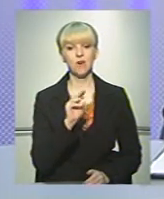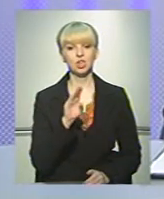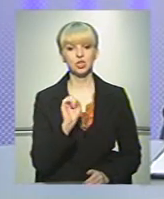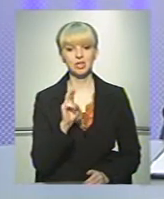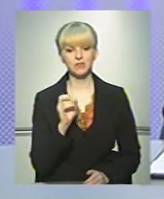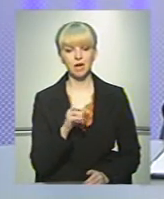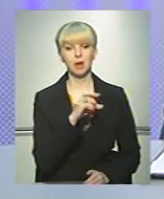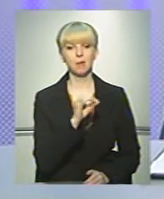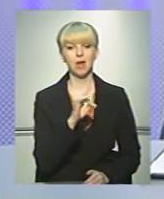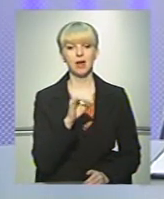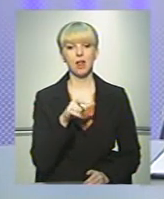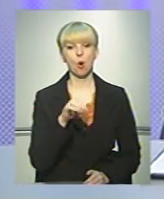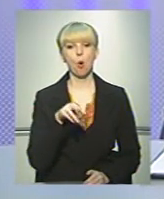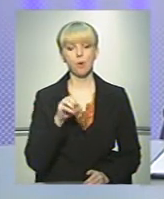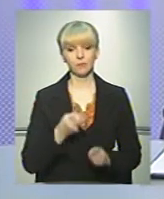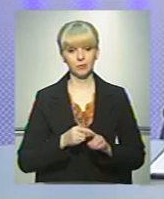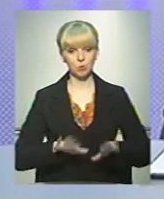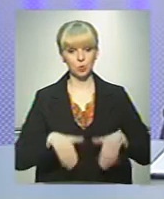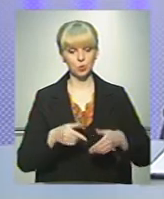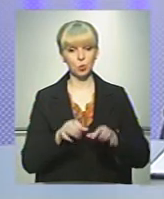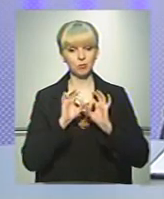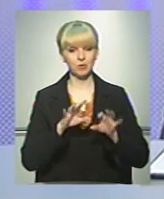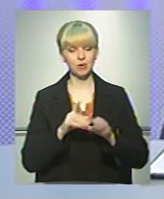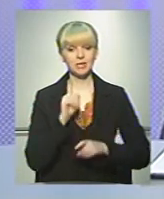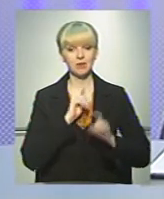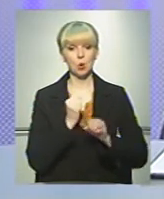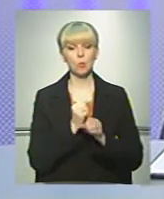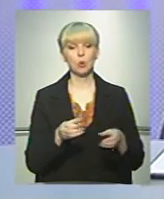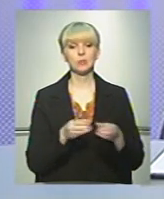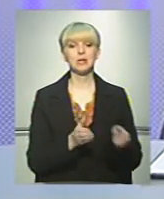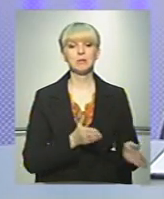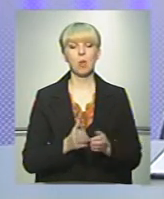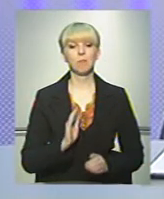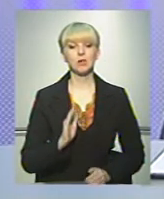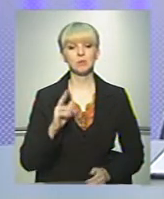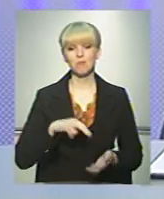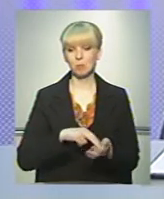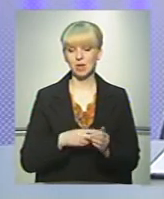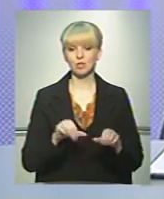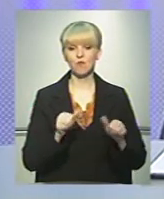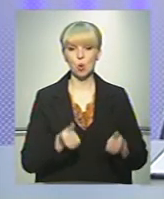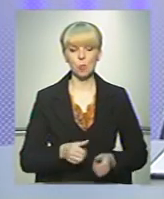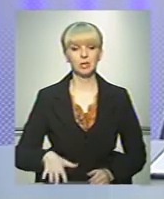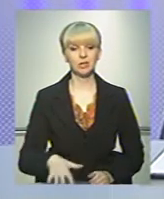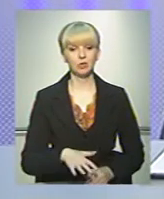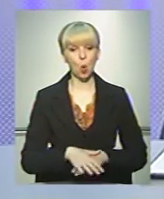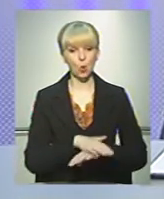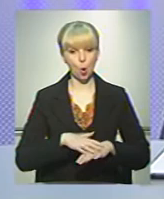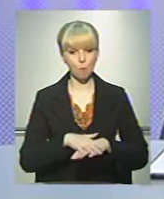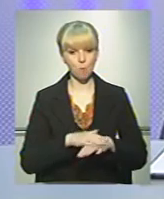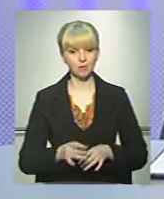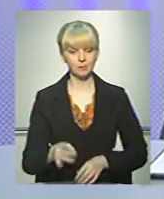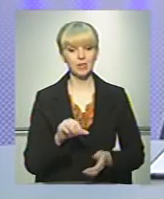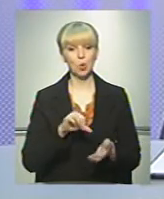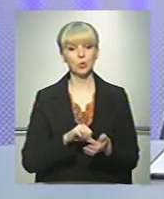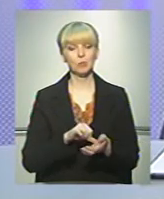та Берегометі. Таку пропозицію озвучили на засіданні робочої групи з підготовки перспективного плану формування територіальних громад району за